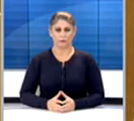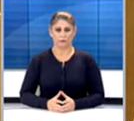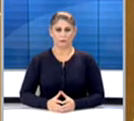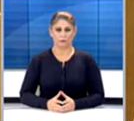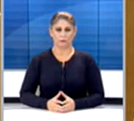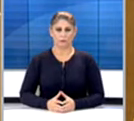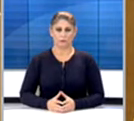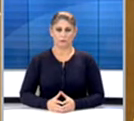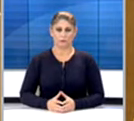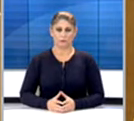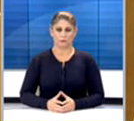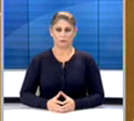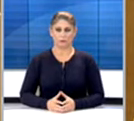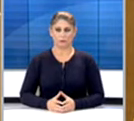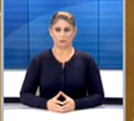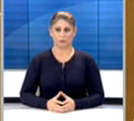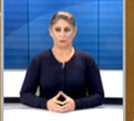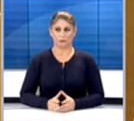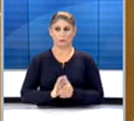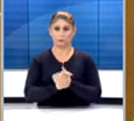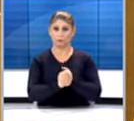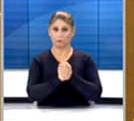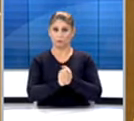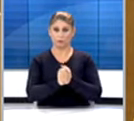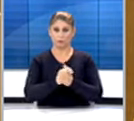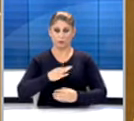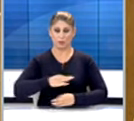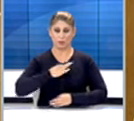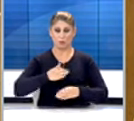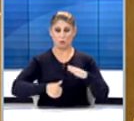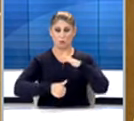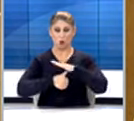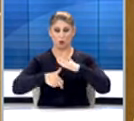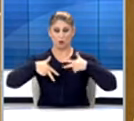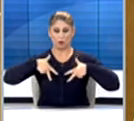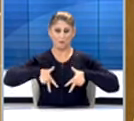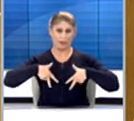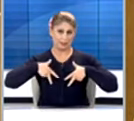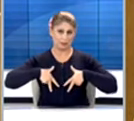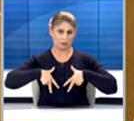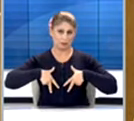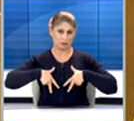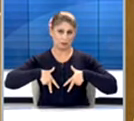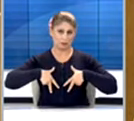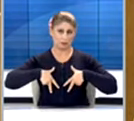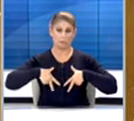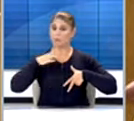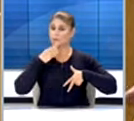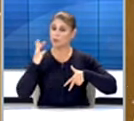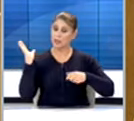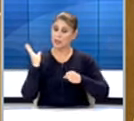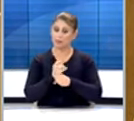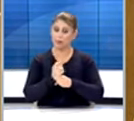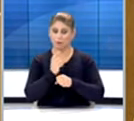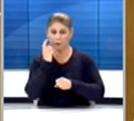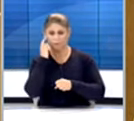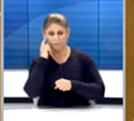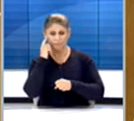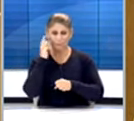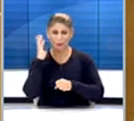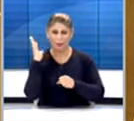να συγχαρώ τον κύριο Πρόεδρο της Κυβερνήσεως για το γεγονός ότι κατάφερε να μαντέψει ότι θα